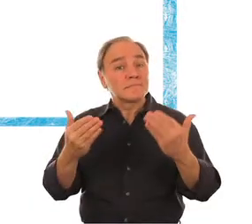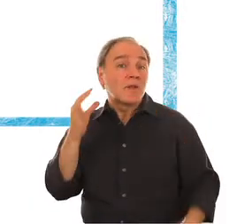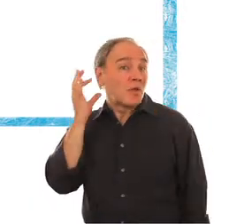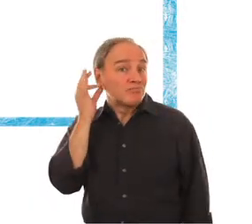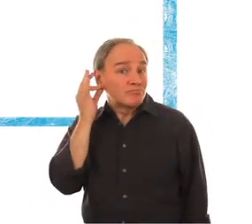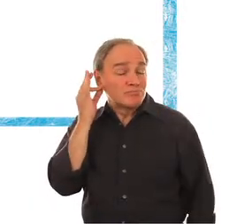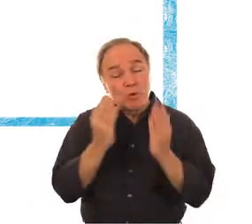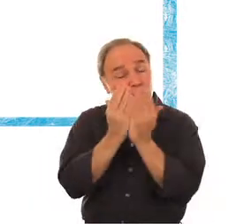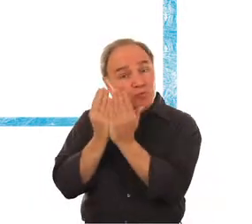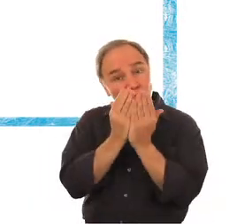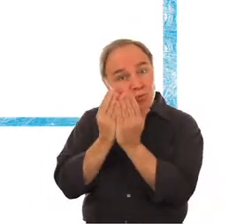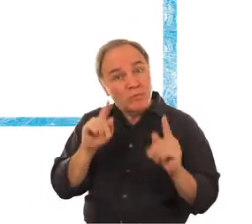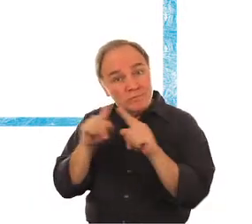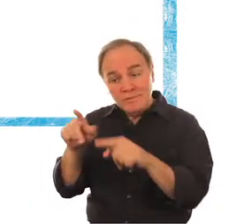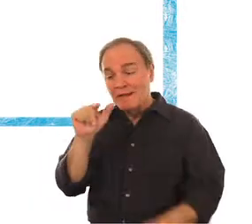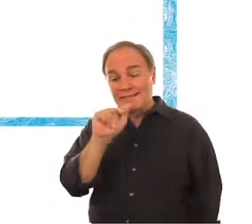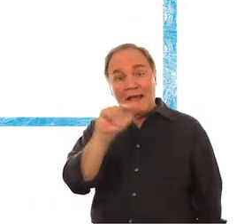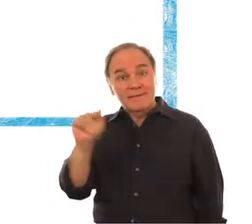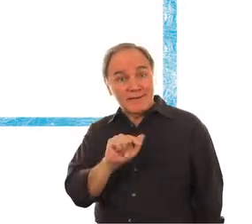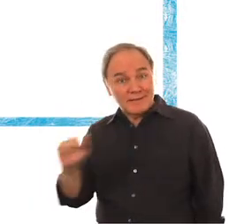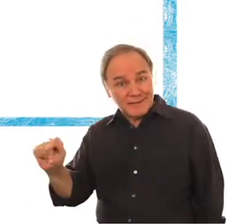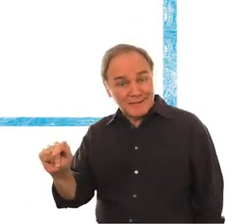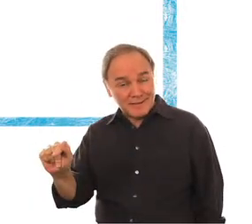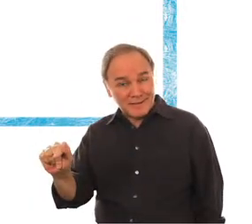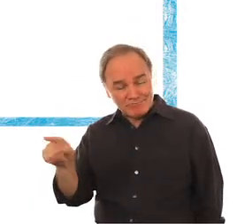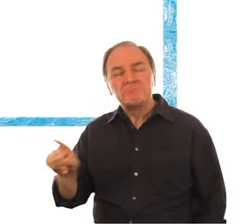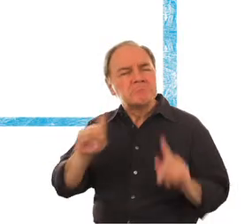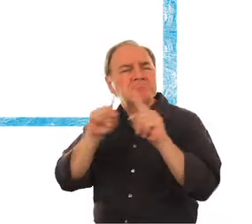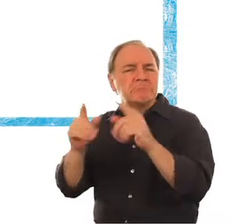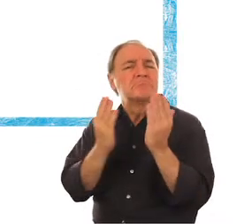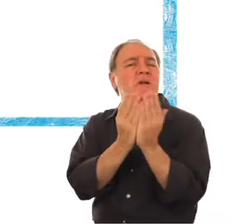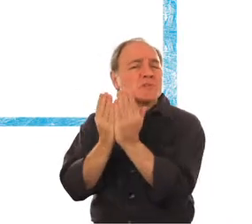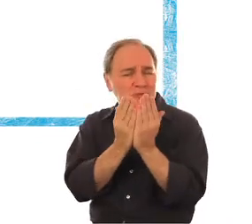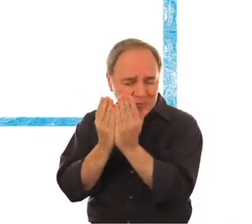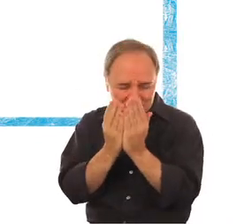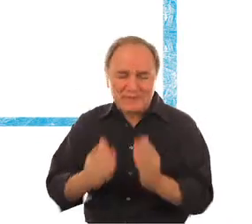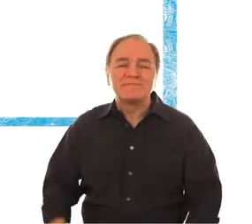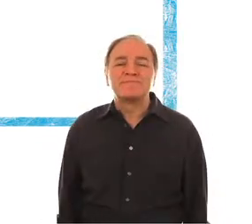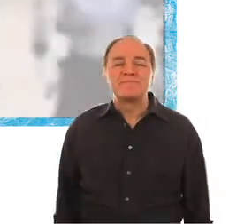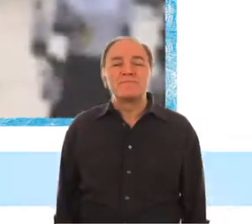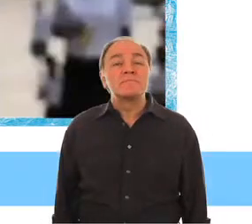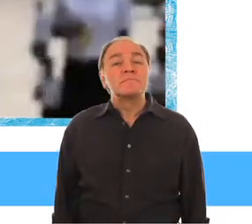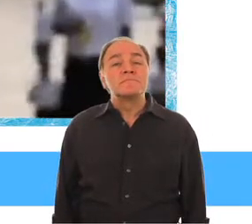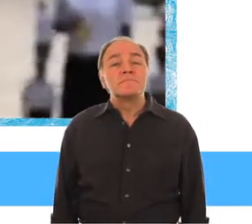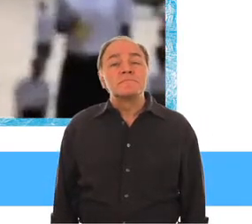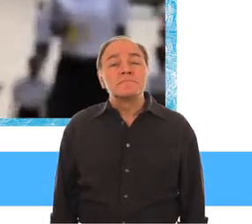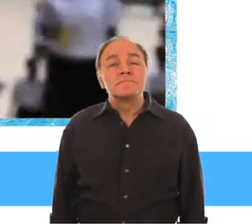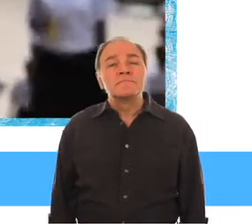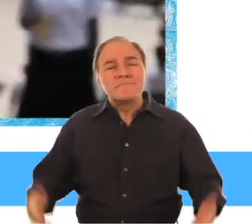Un point de vue de Tanzanie. Shuda Bahati, collégienne, Tanzanie. Shuda est albinos.